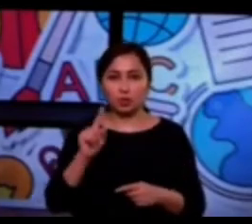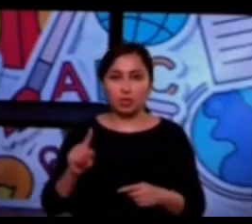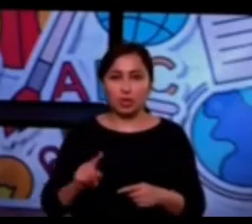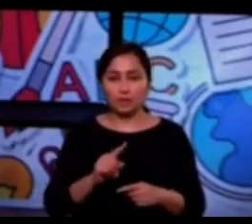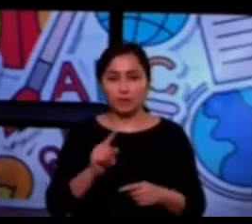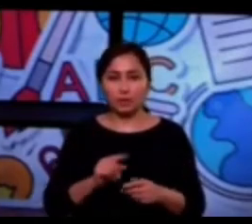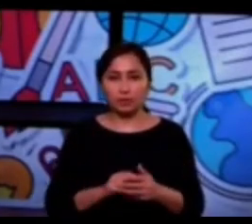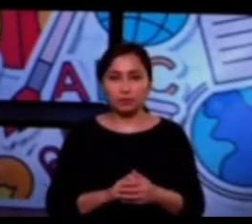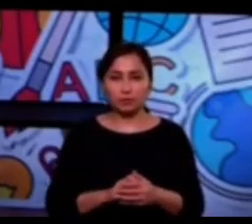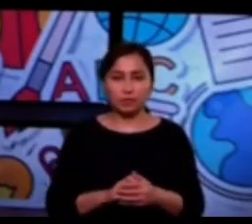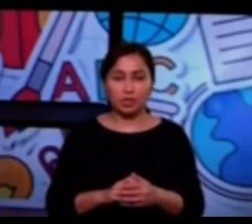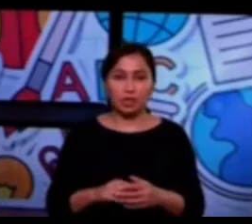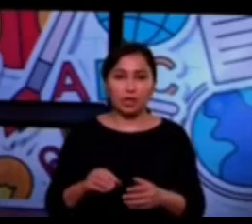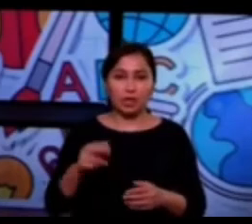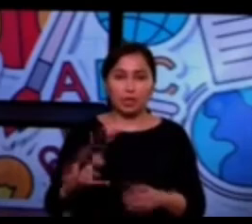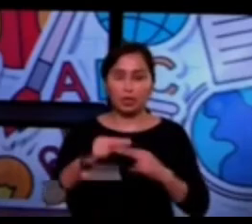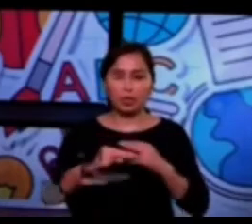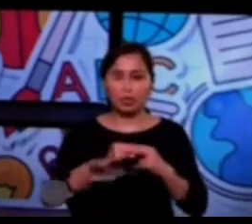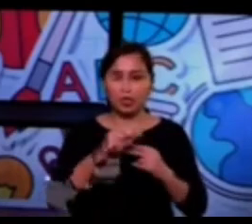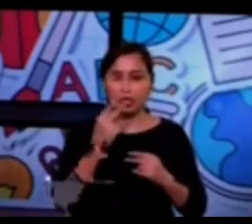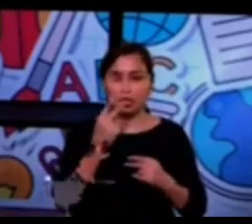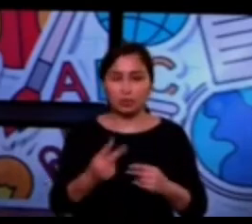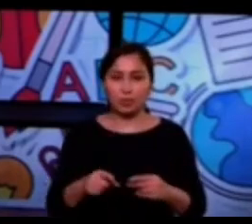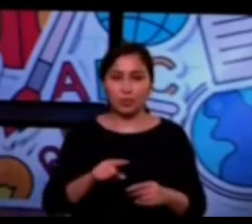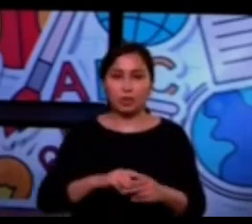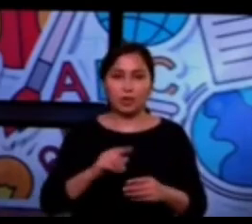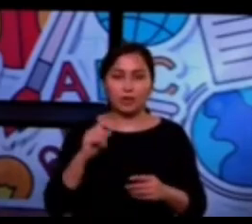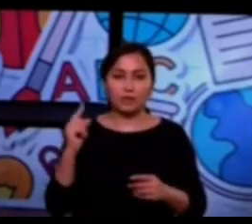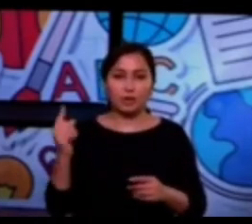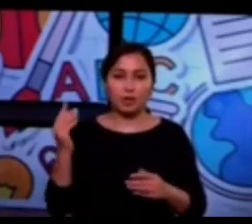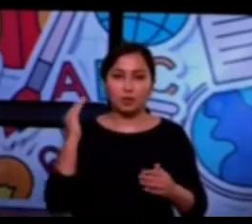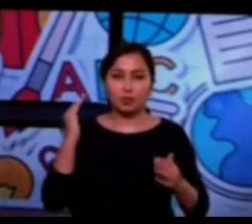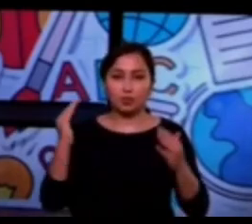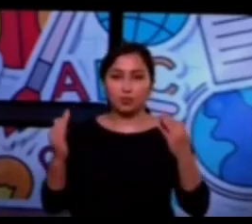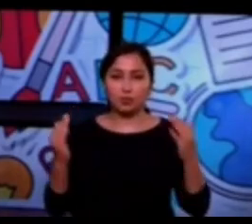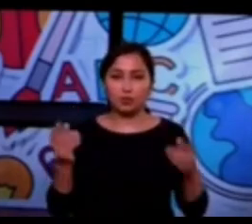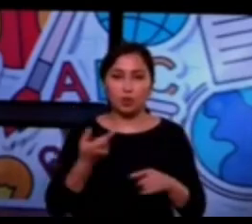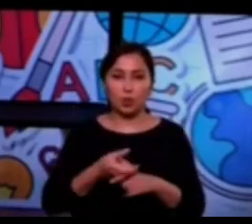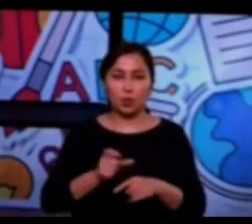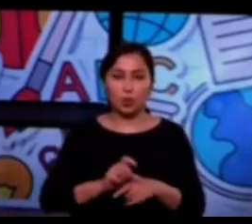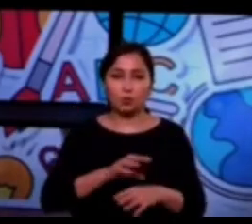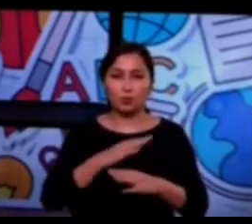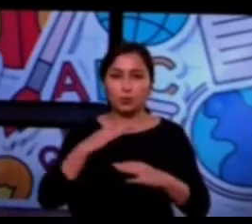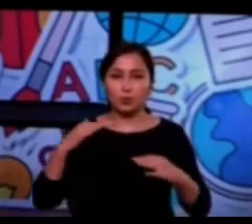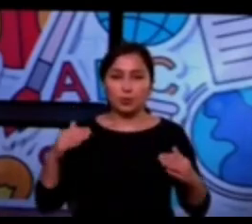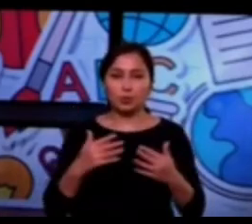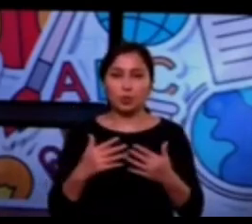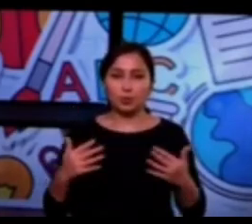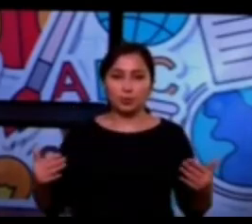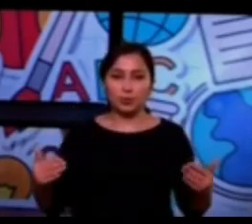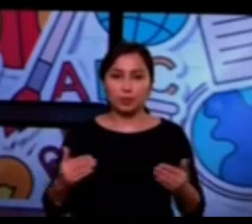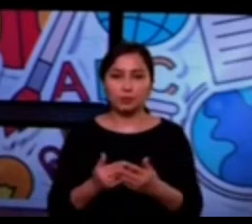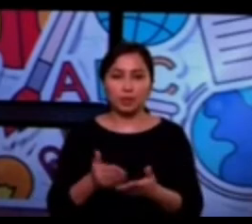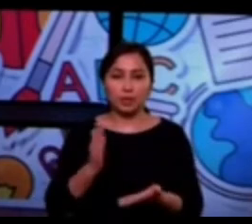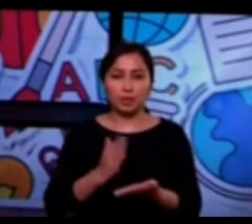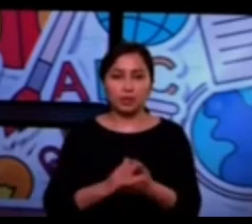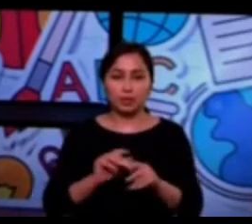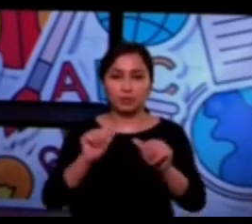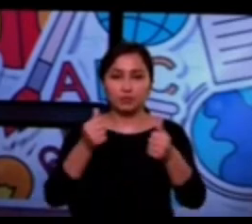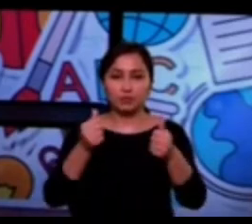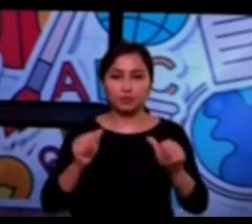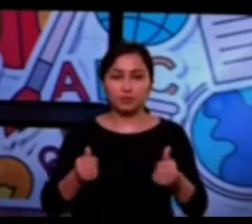овал. Посмотрите внимательно. Вокруг вас, я уверена, очень много предметов, которые имеют